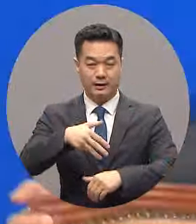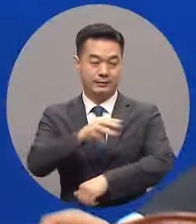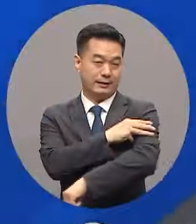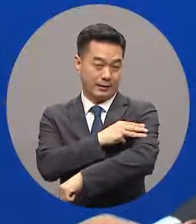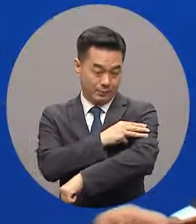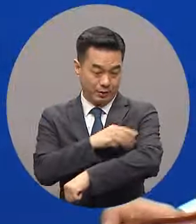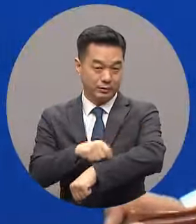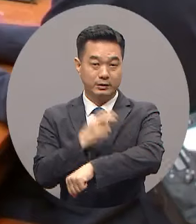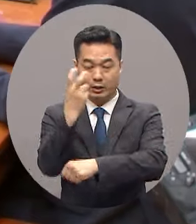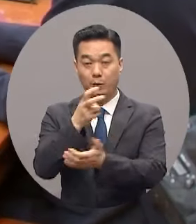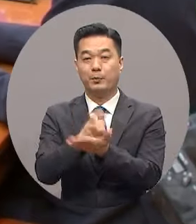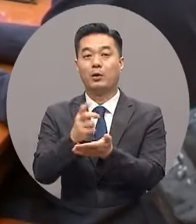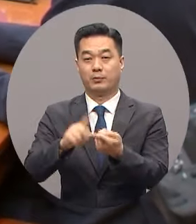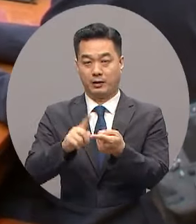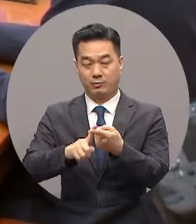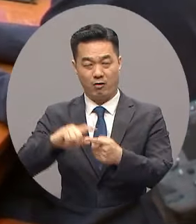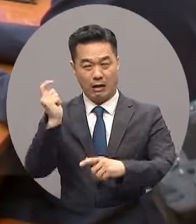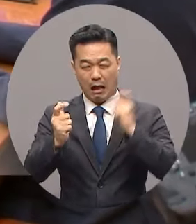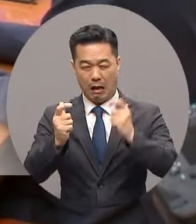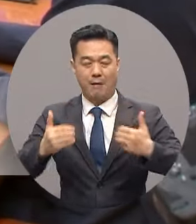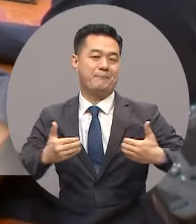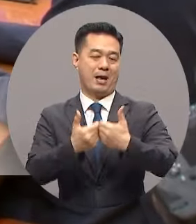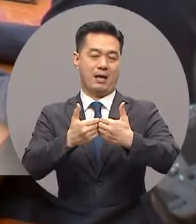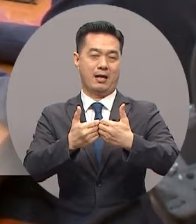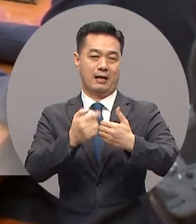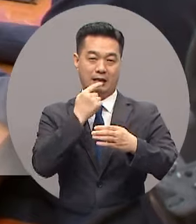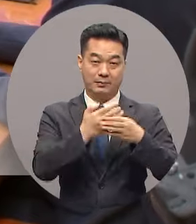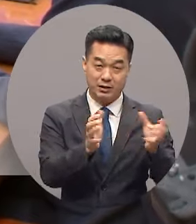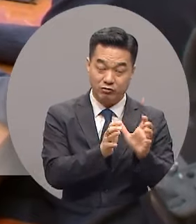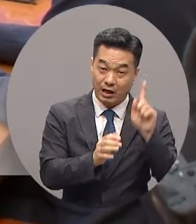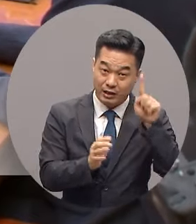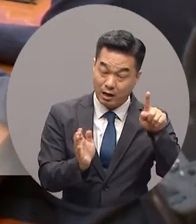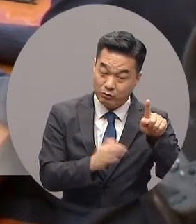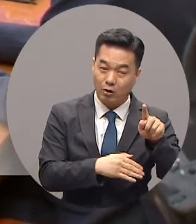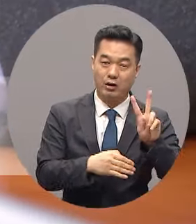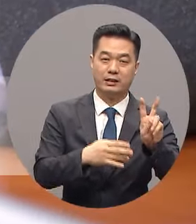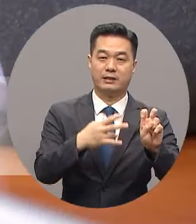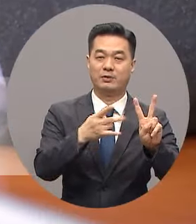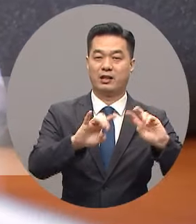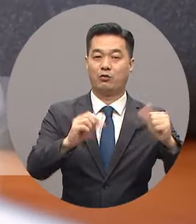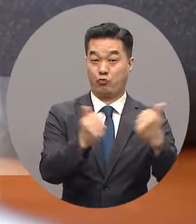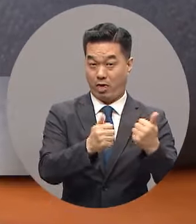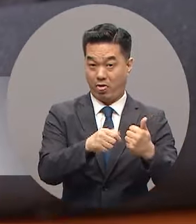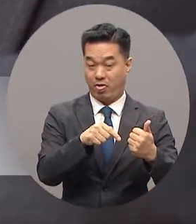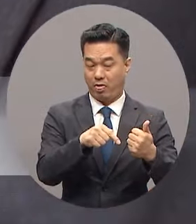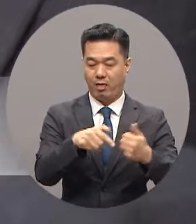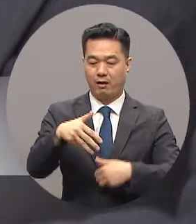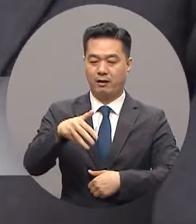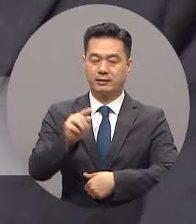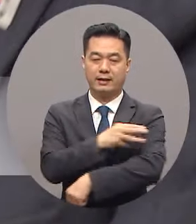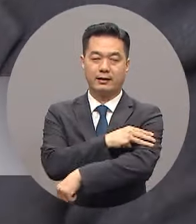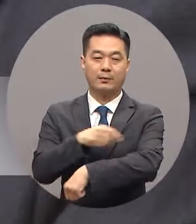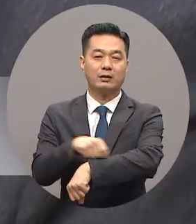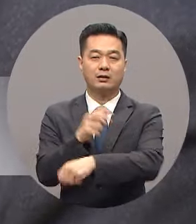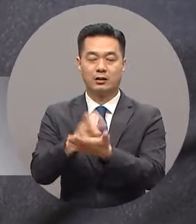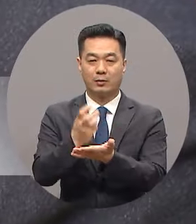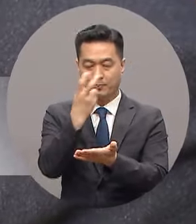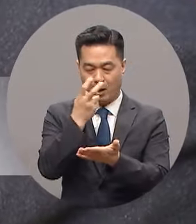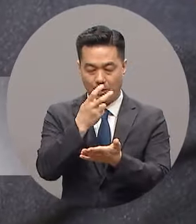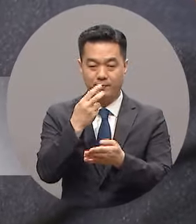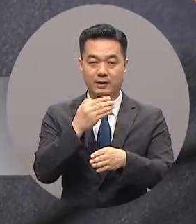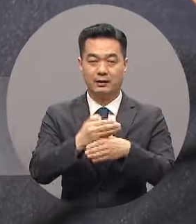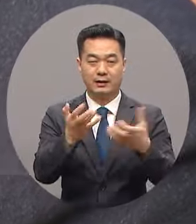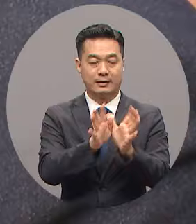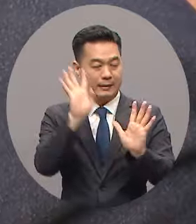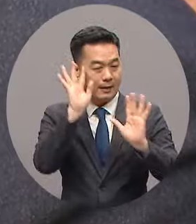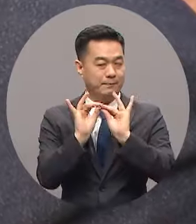강대강 대치를 이어갔습니다. 더불어민주당은 내일부터 임기가 시작되는 22대 국회에서 최상병 특검법을 당론으로 채택해